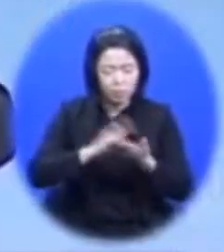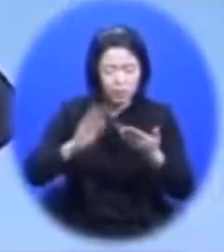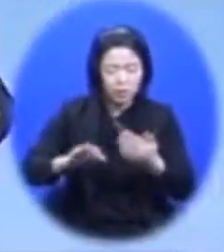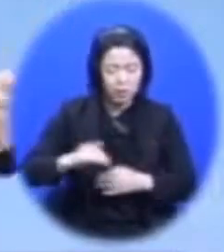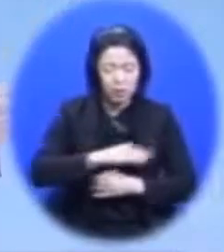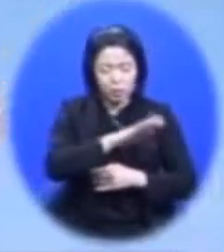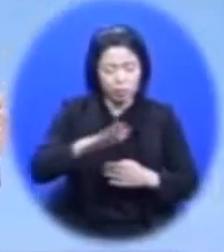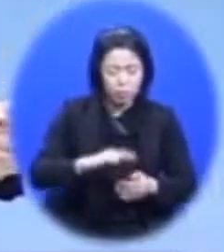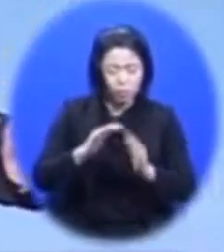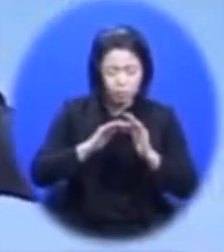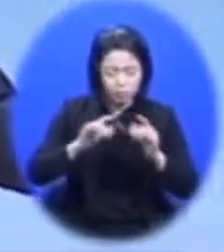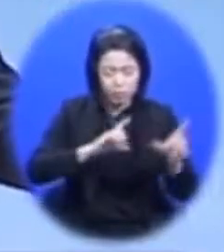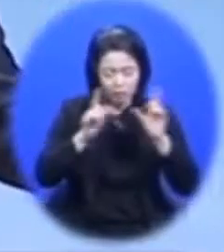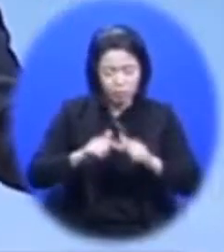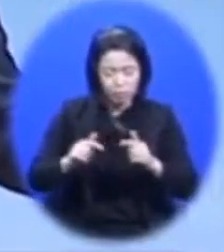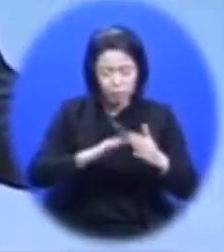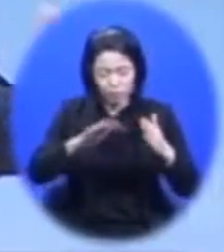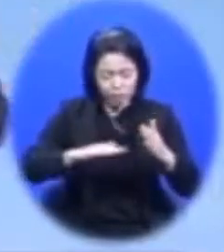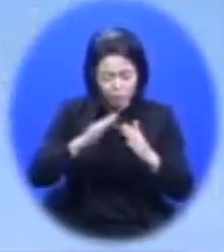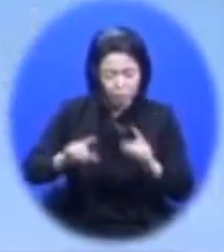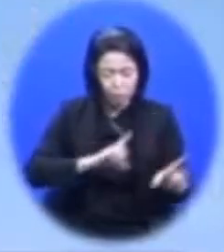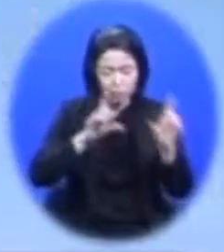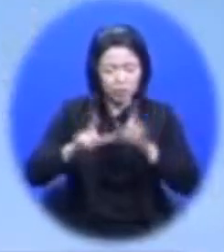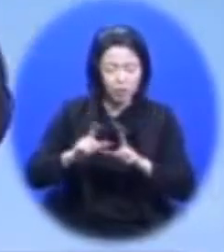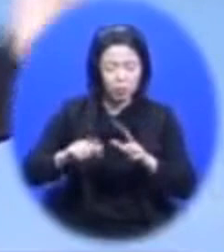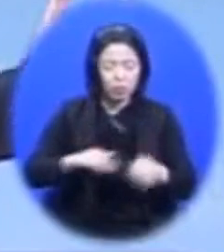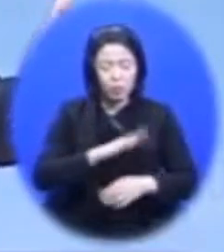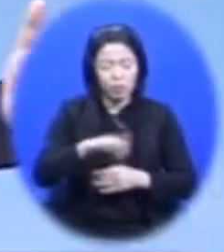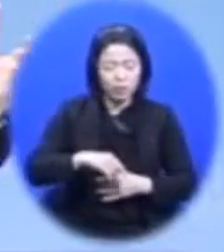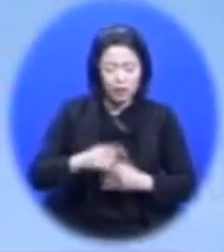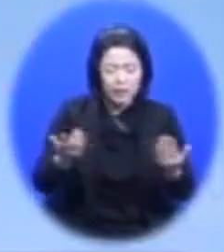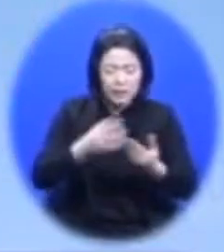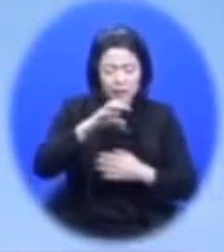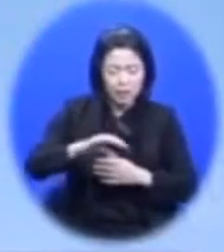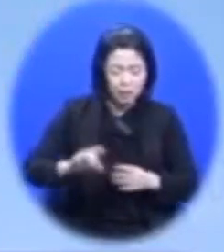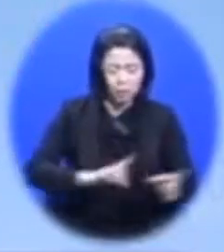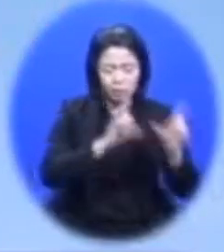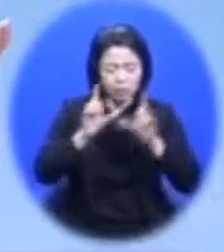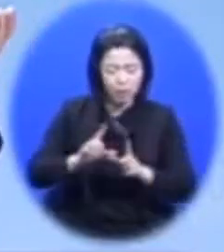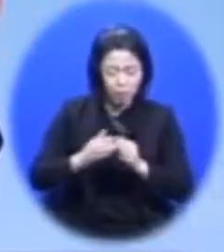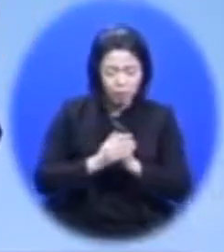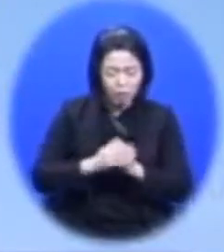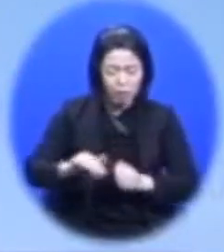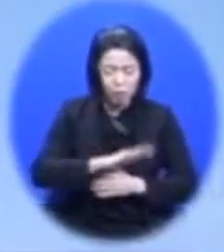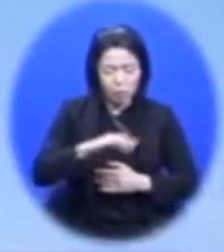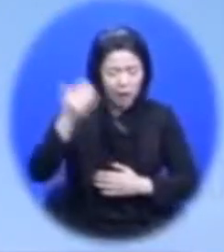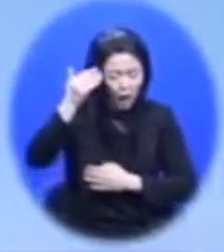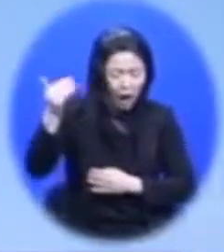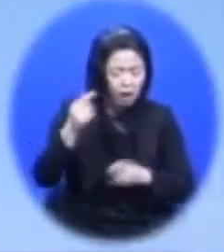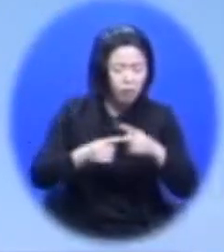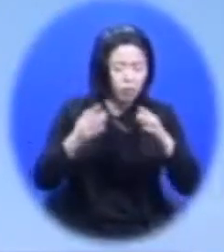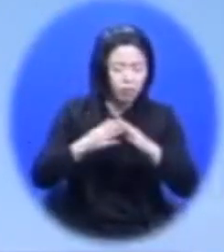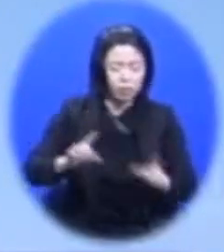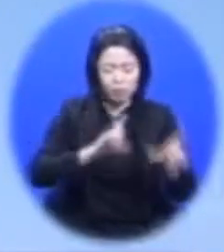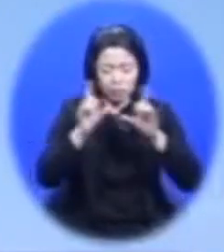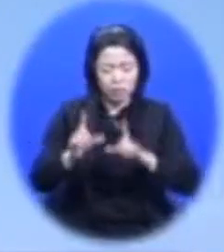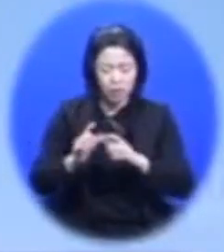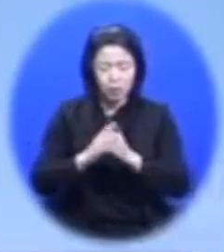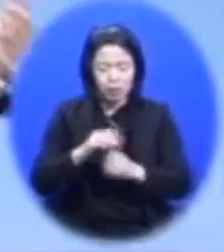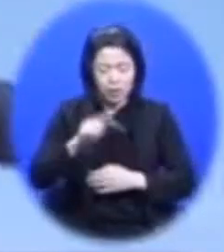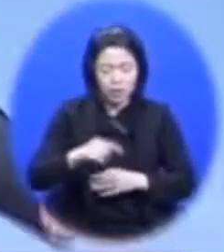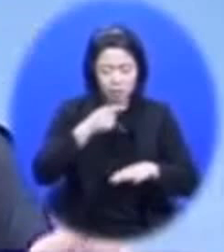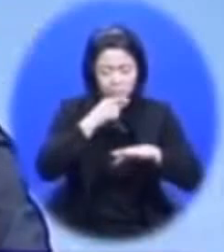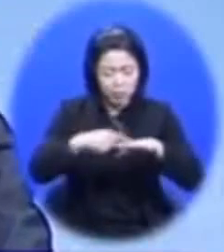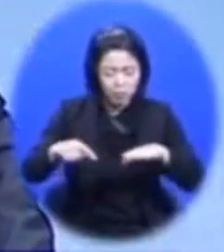살고 우리 가족들도 살고 하나님 우리가 일하는 일터도 살고 하나님 우리 한국 교회도 살고 이